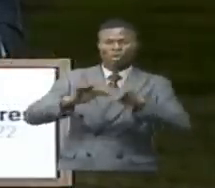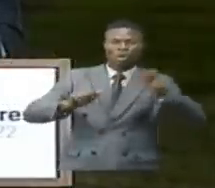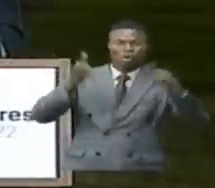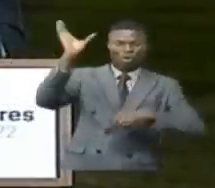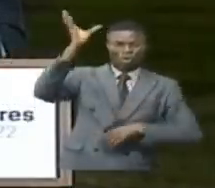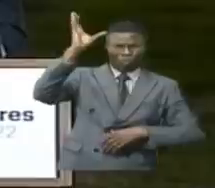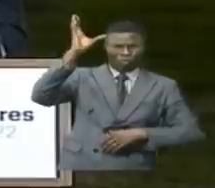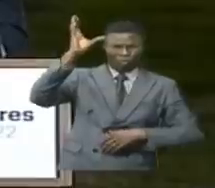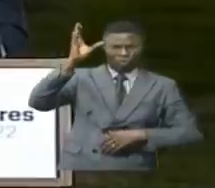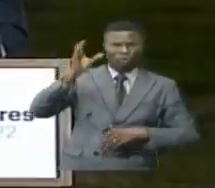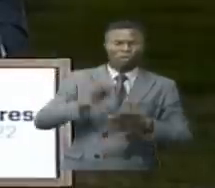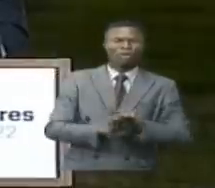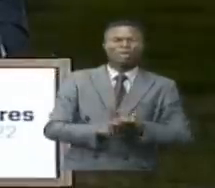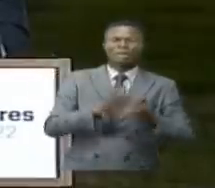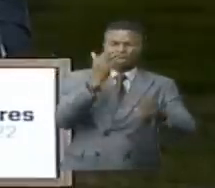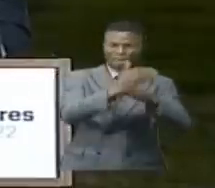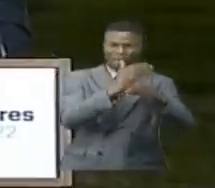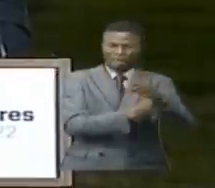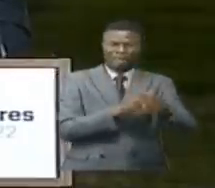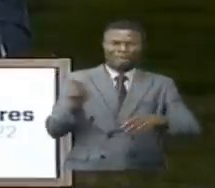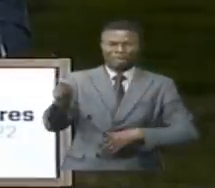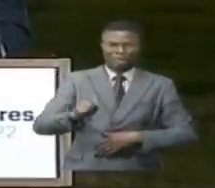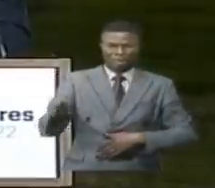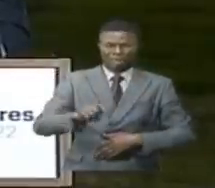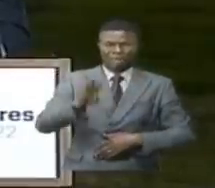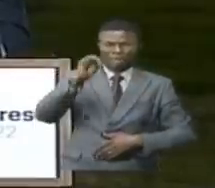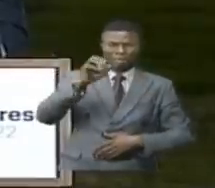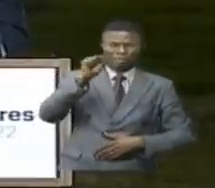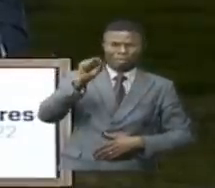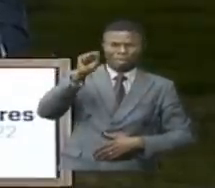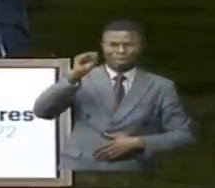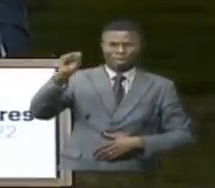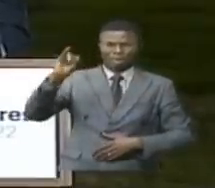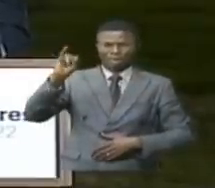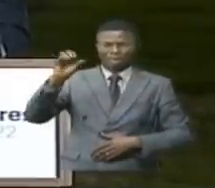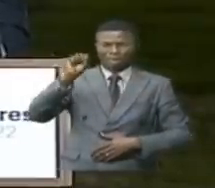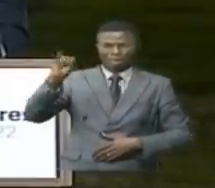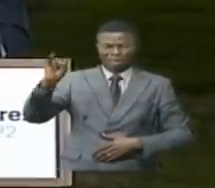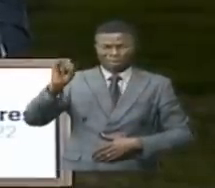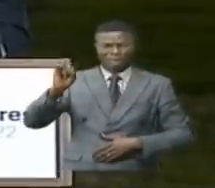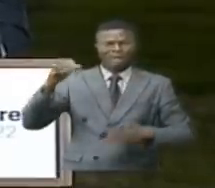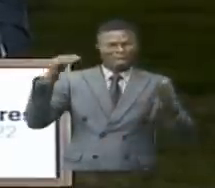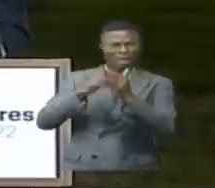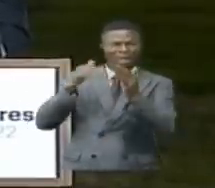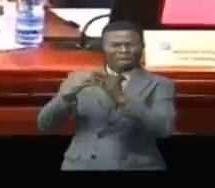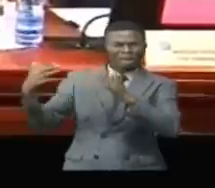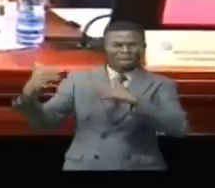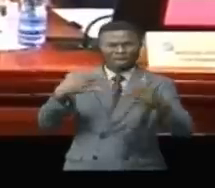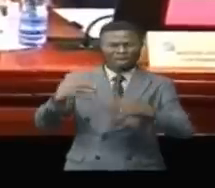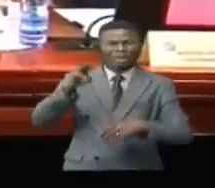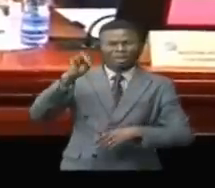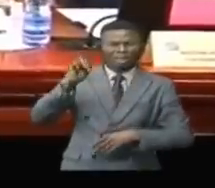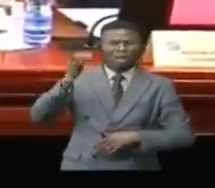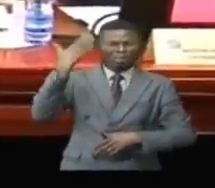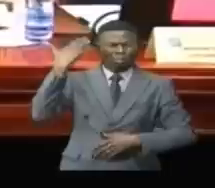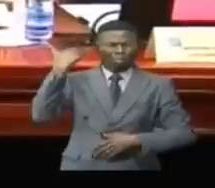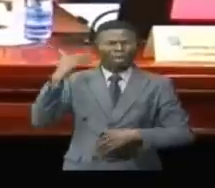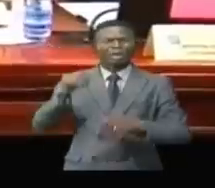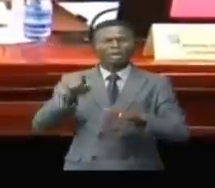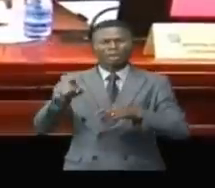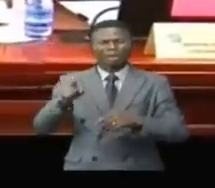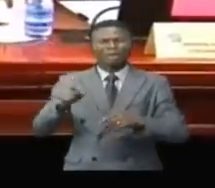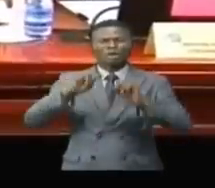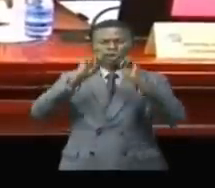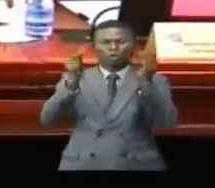groupement Osso-Banyungu, territoire de Massissi, consécutifs aux affrontements opposant les Maïmaï Kifouafoua et les